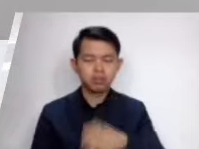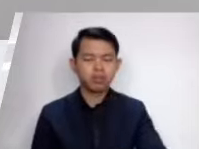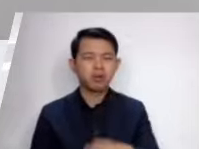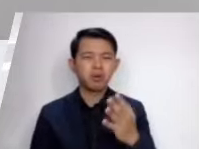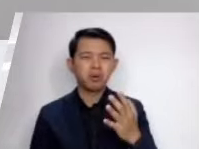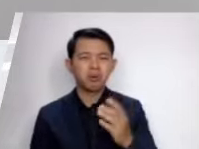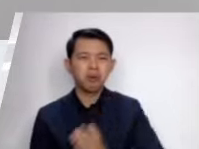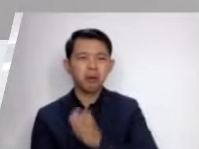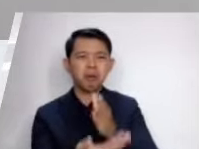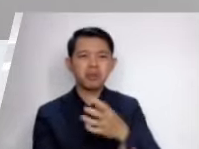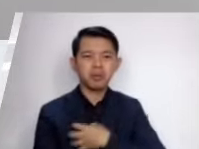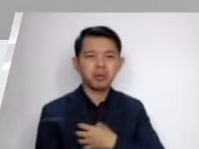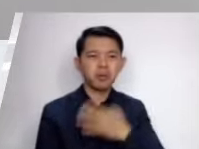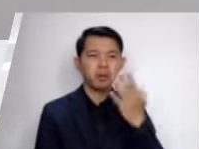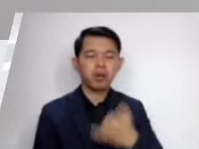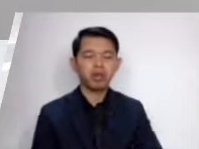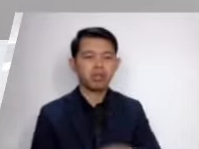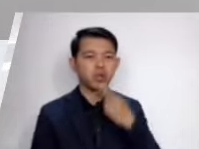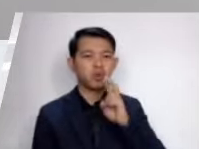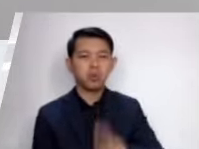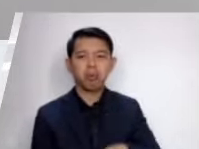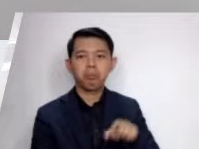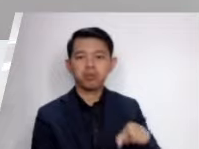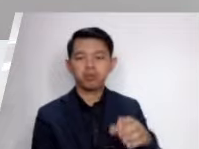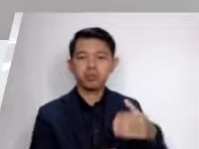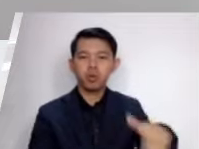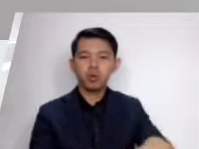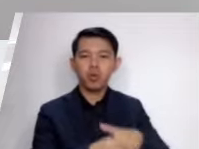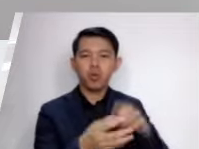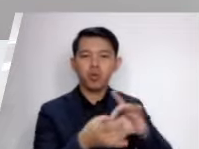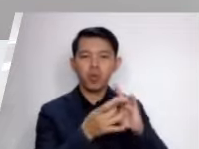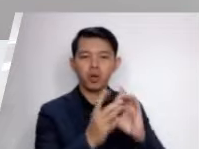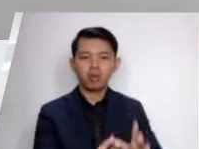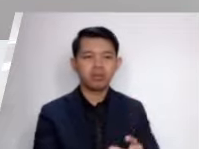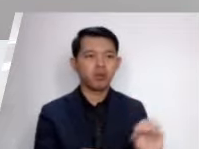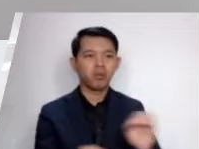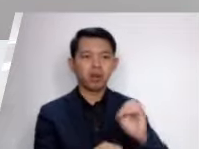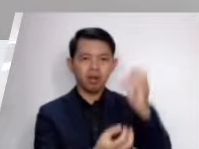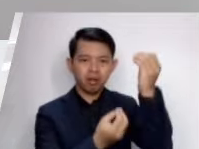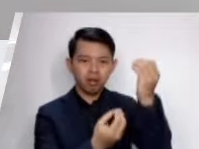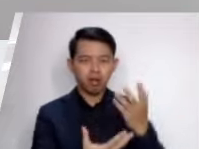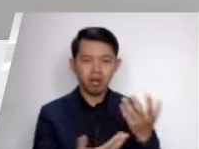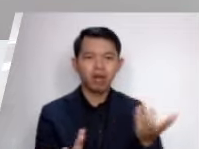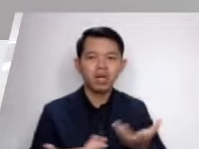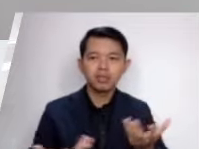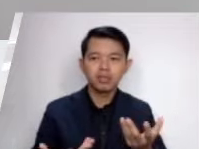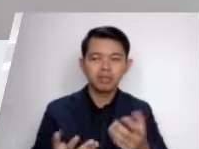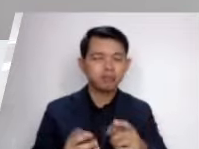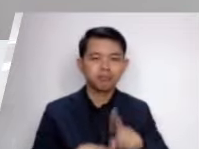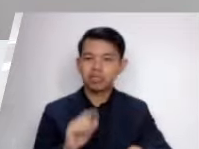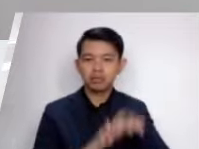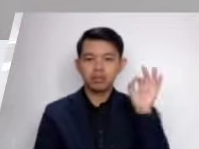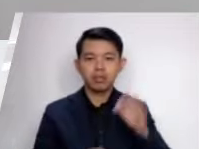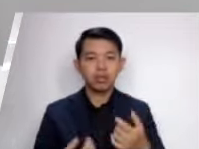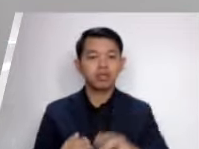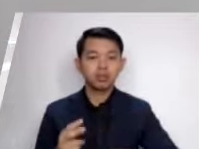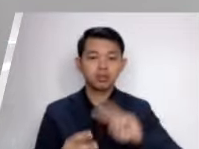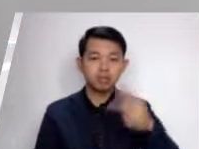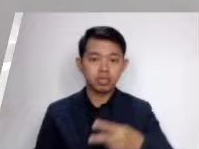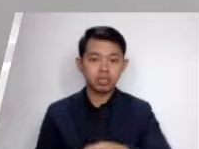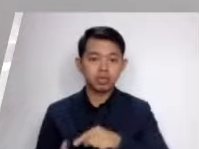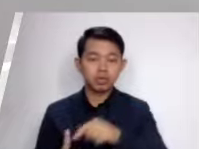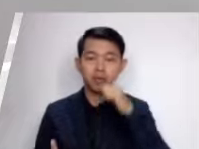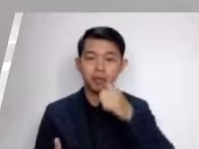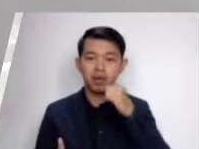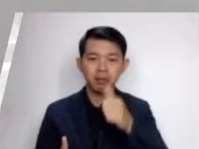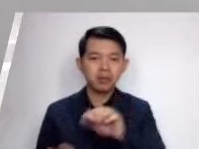hindi na nagpaparamdam. Sa dapitan Zamboanga del Norte naman, nasawi ang isang babaeng rider na sumalpok sa bus. Ang mainit